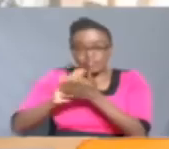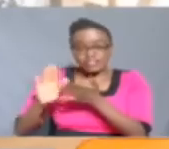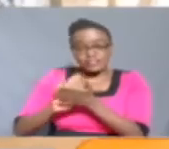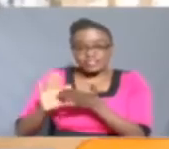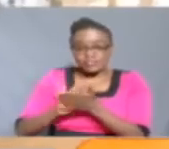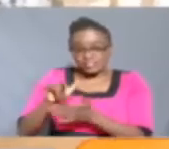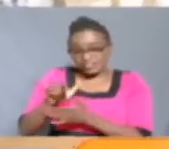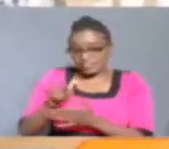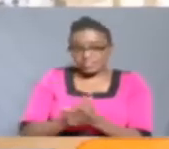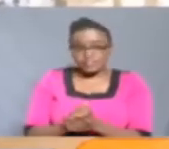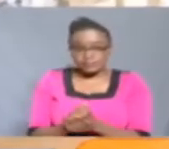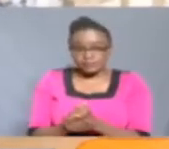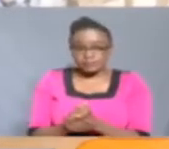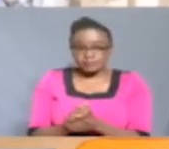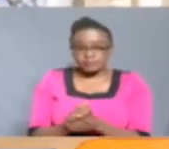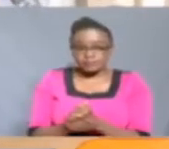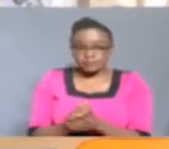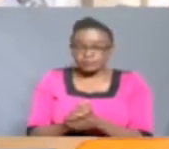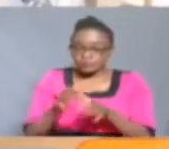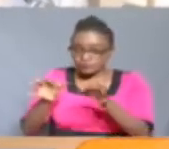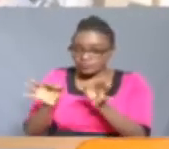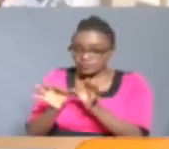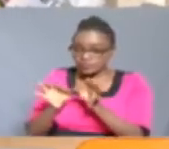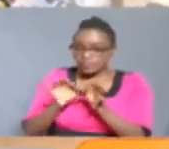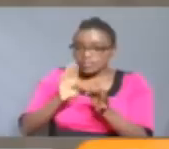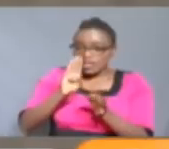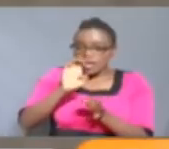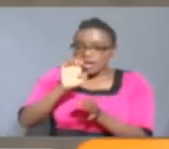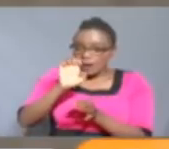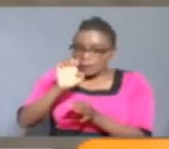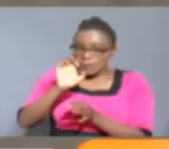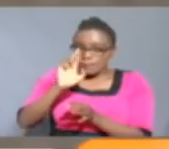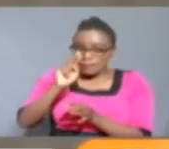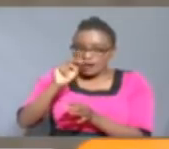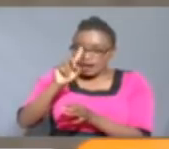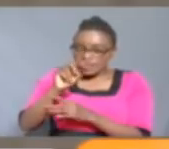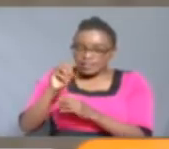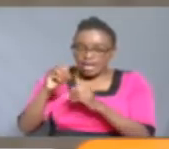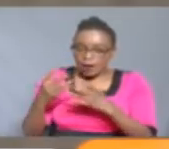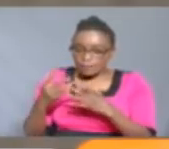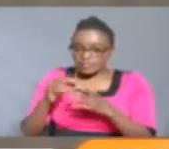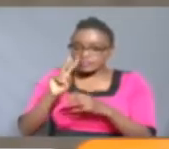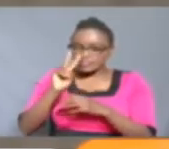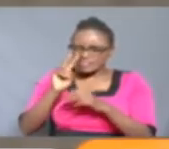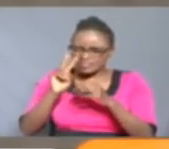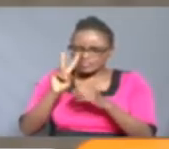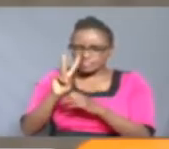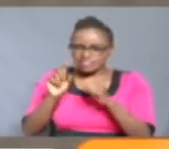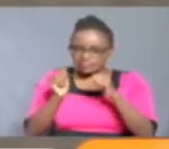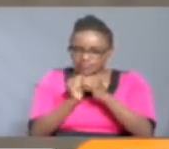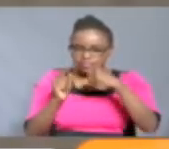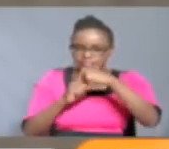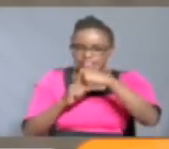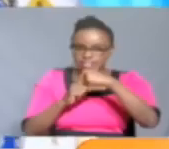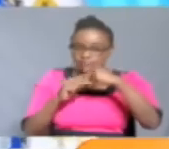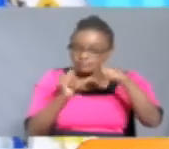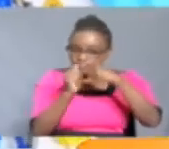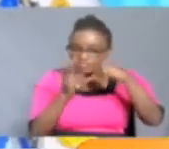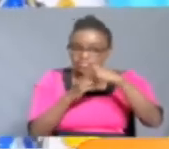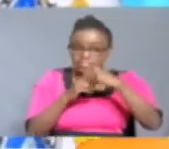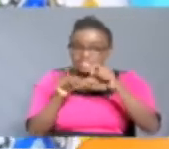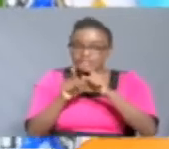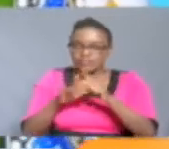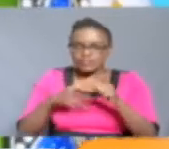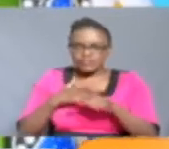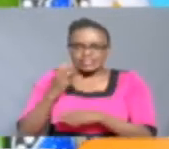maneno. Kwa familia ya Bernard Musemi Mutua mwenye umri wa miaka 27, mamake yungali mnyonge kwa